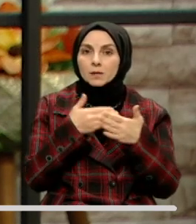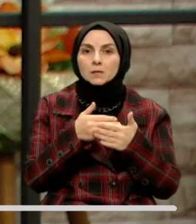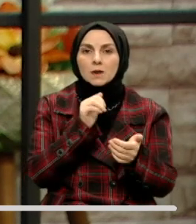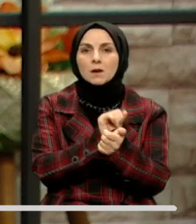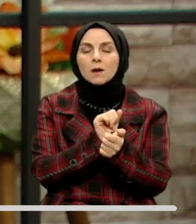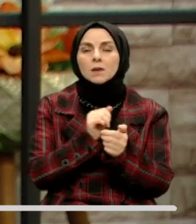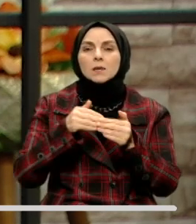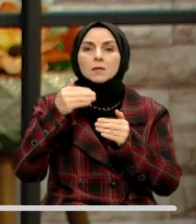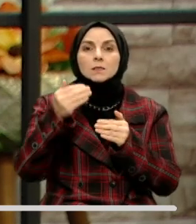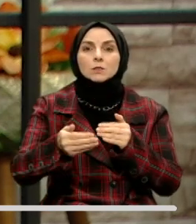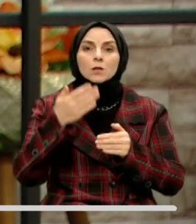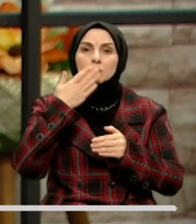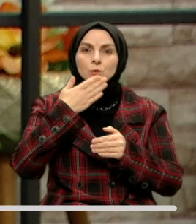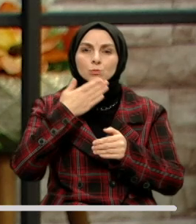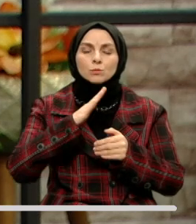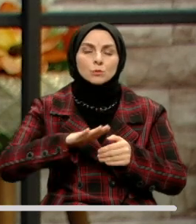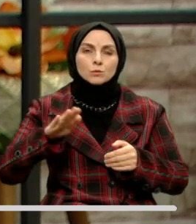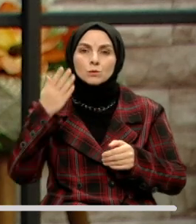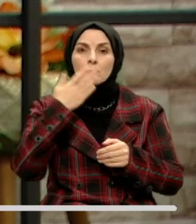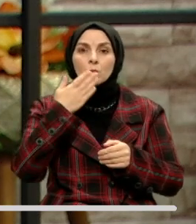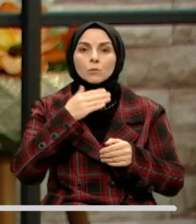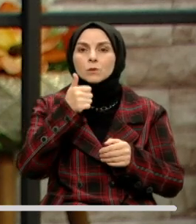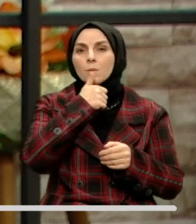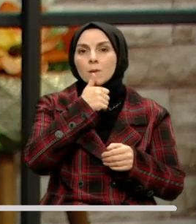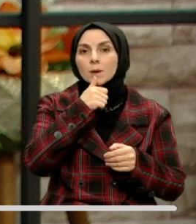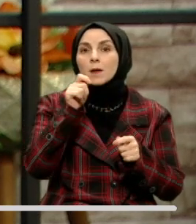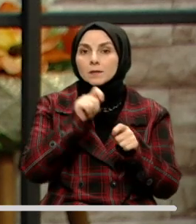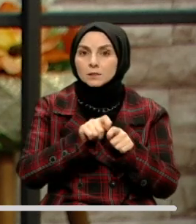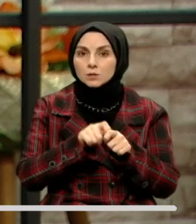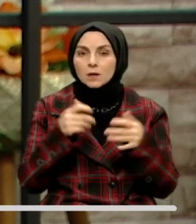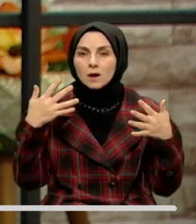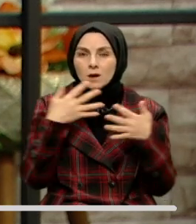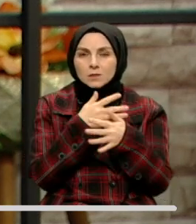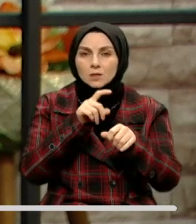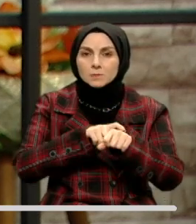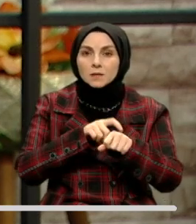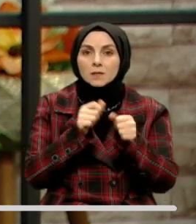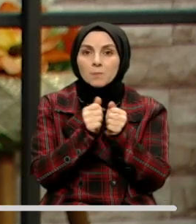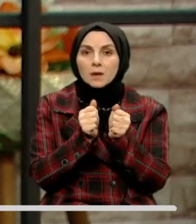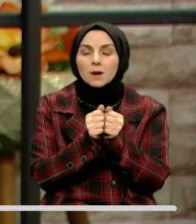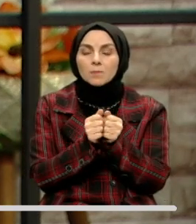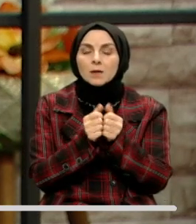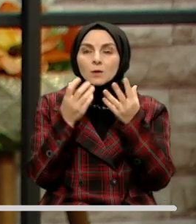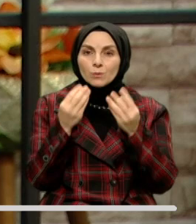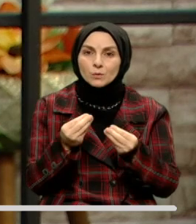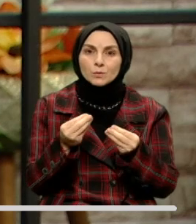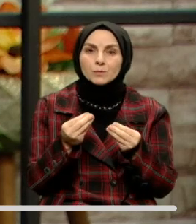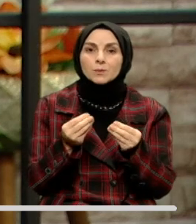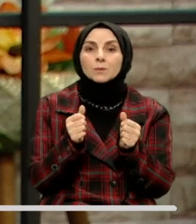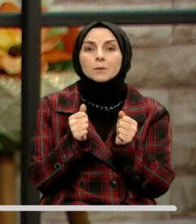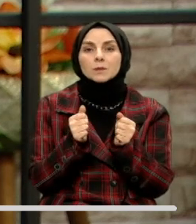dışarıda, çocuklar okulda, babalar işte. Akşam saatinde bir araya gelip ortak etkinlikler, çalışmalar